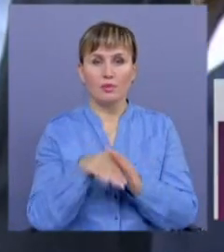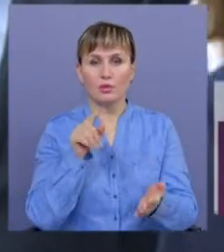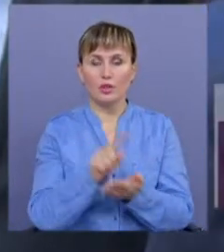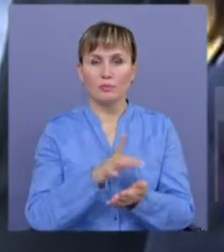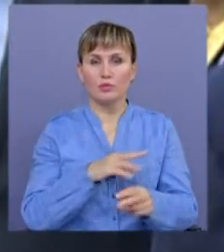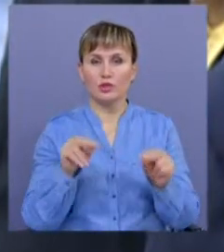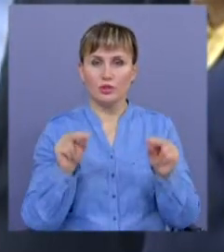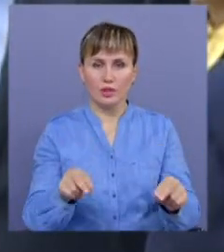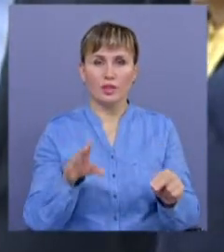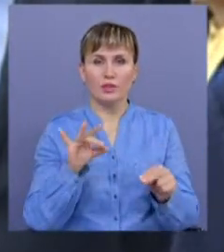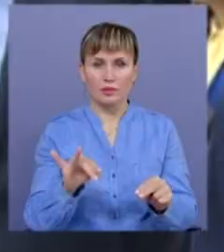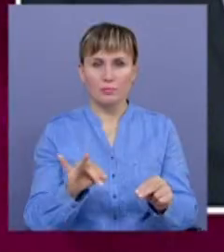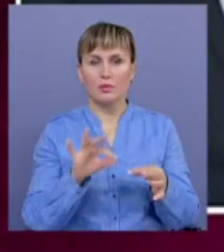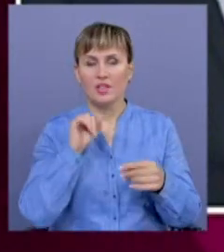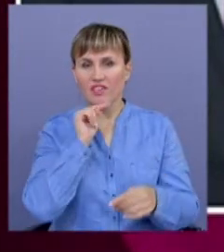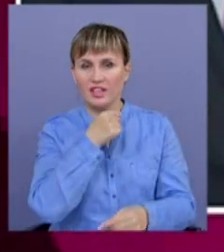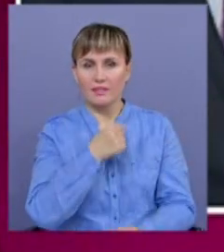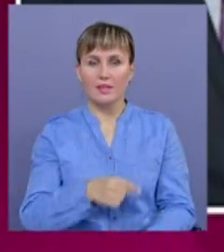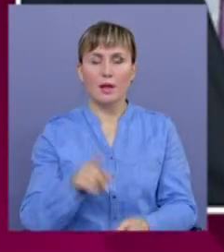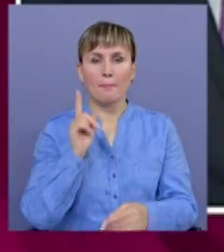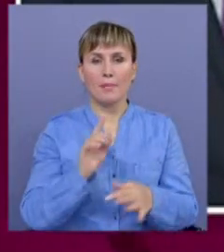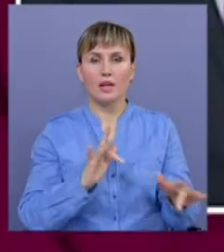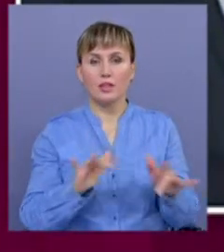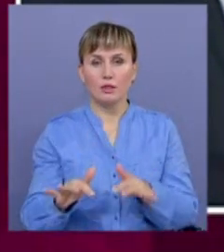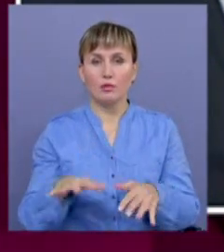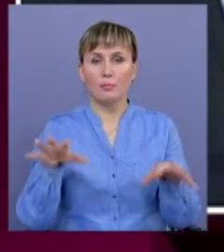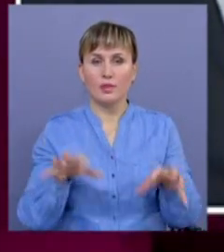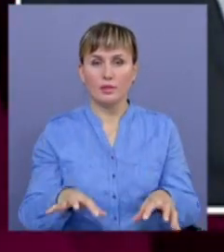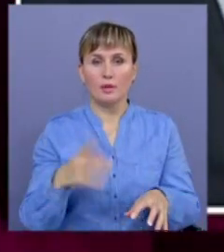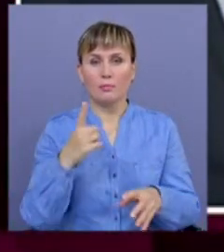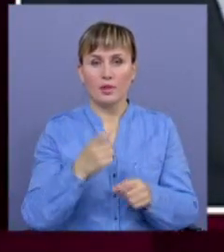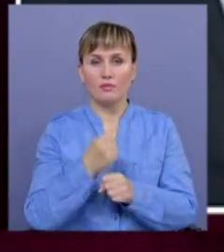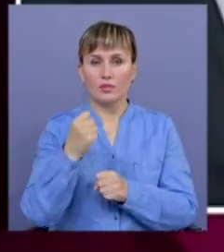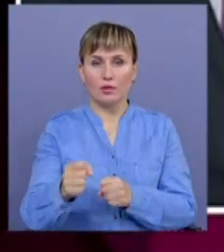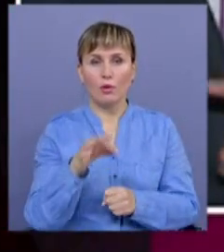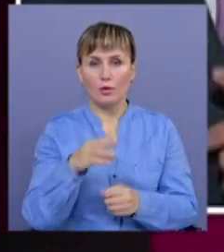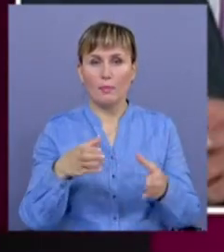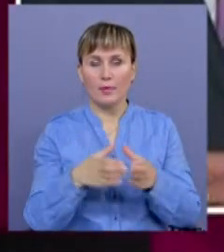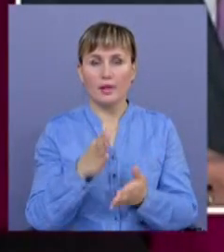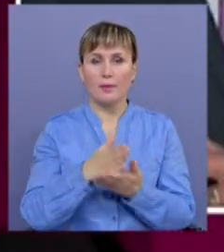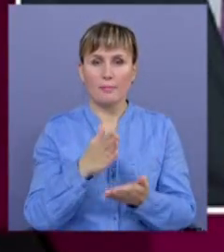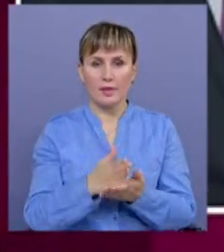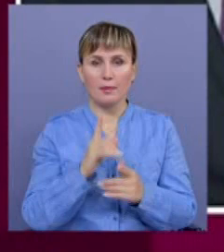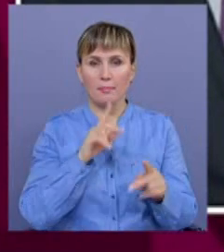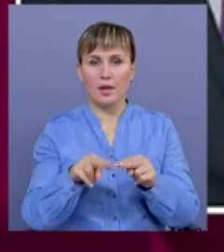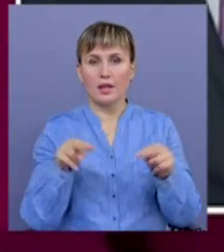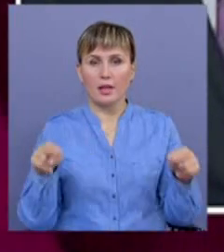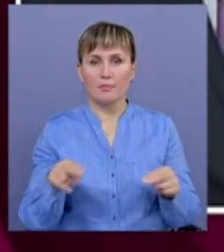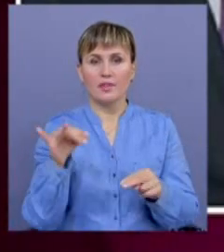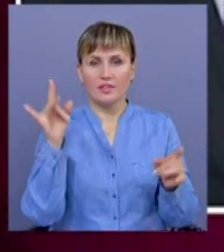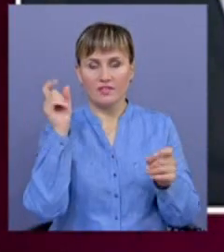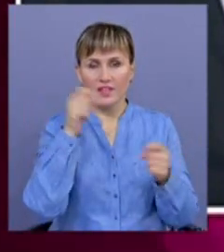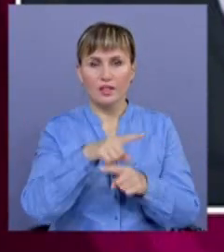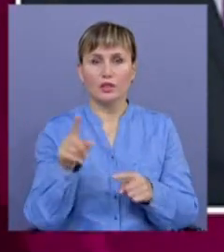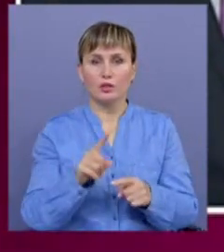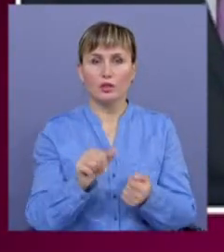быть честными и транспарентными. Пока действующий президент – первый выдвиженец от партий, имеющих место в парламенте. Известно, что в ЦИК